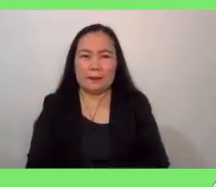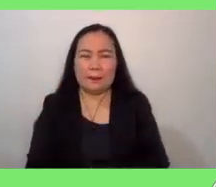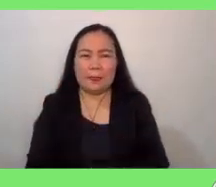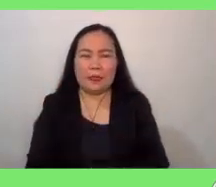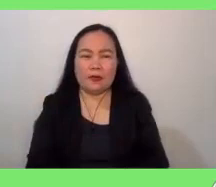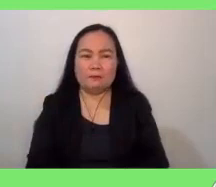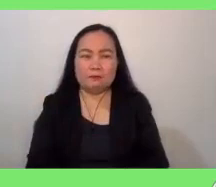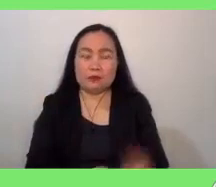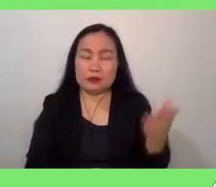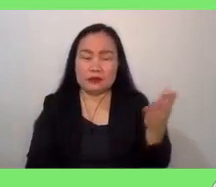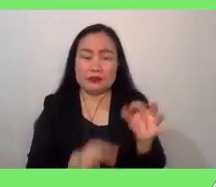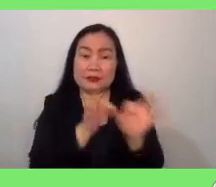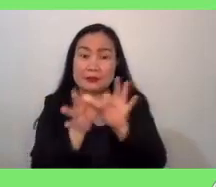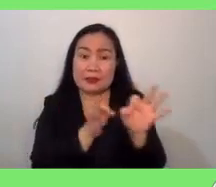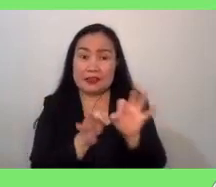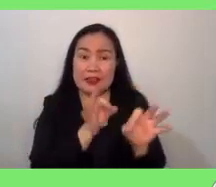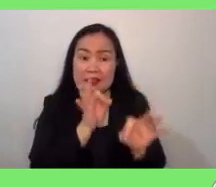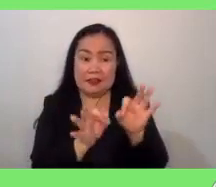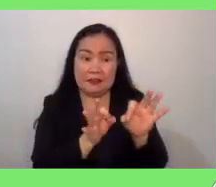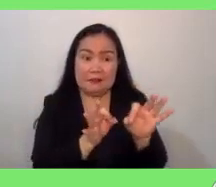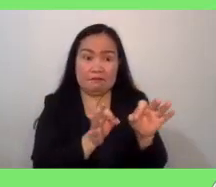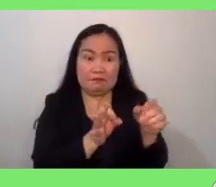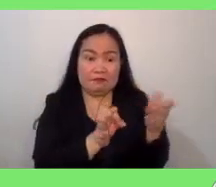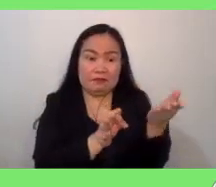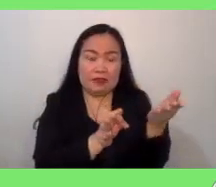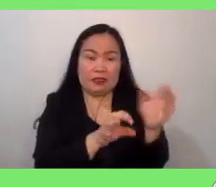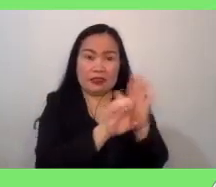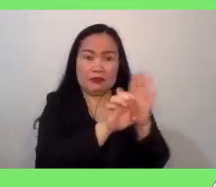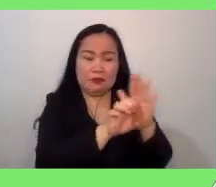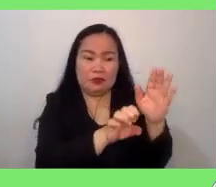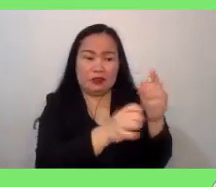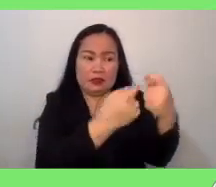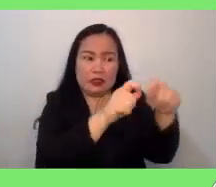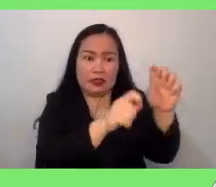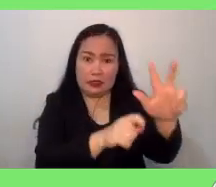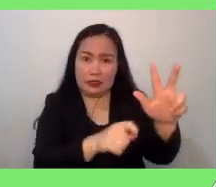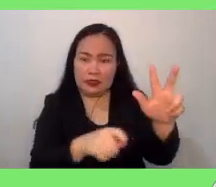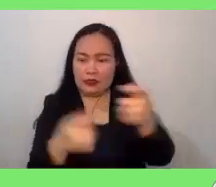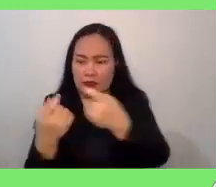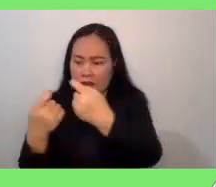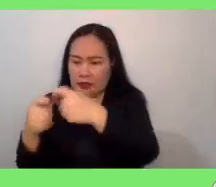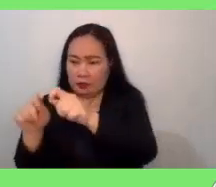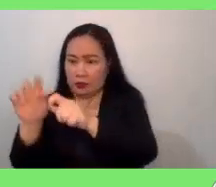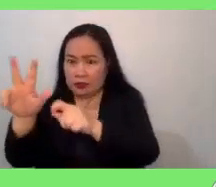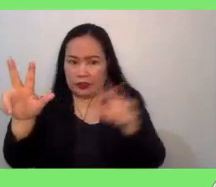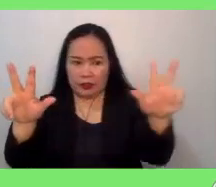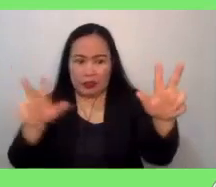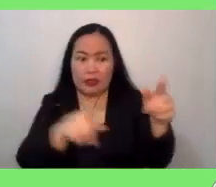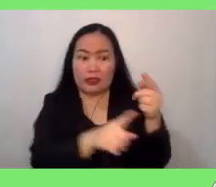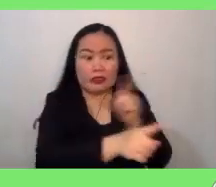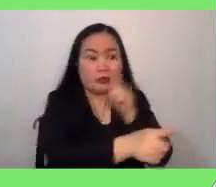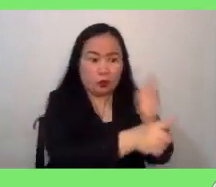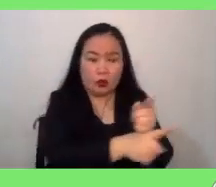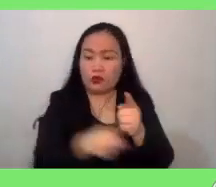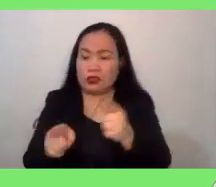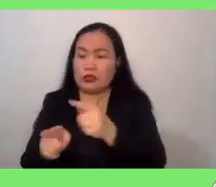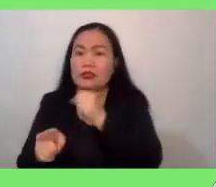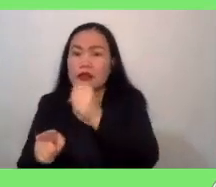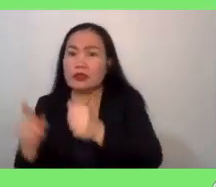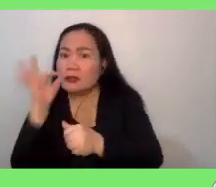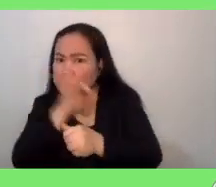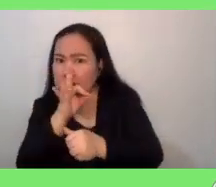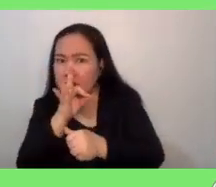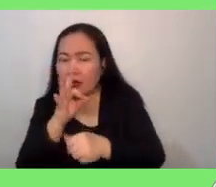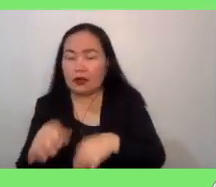nag-true. So, dito naman, nag-substitute ka ng 3, tapos lumabas false. Ibig sabihin, hindi sila equivalent equations.